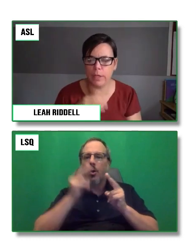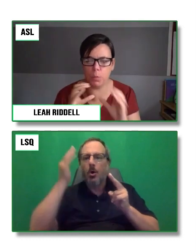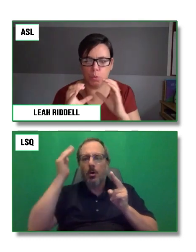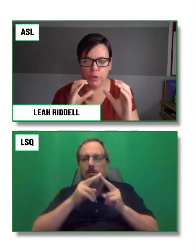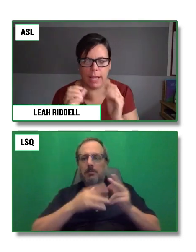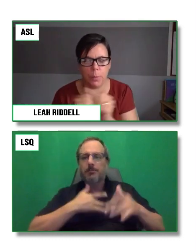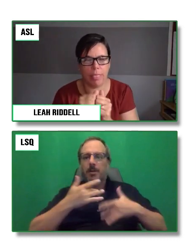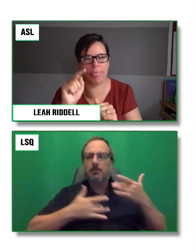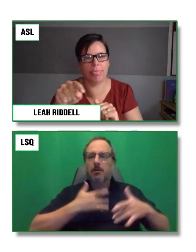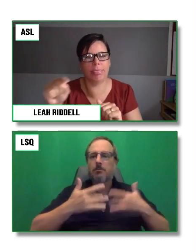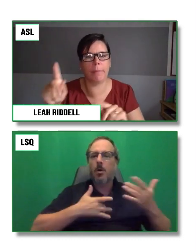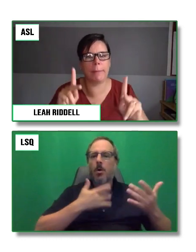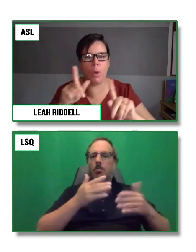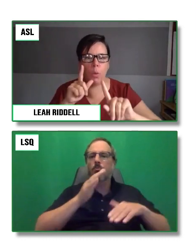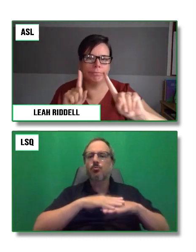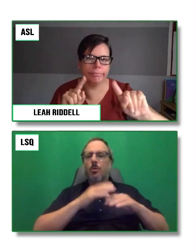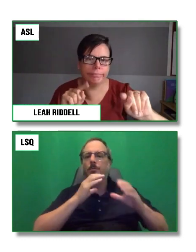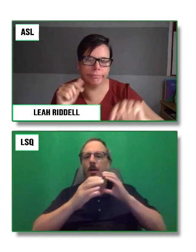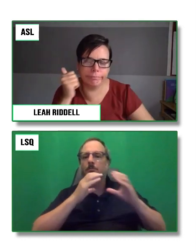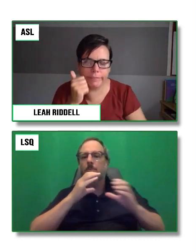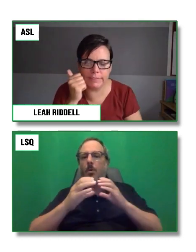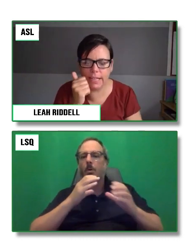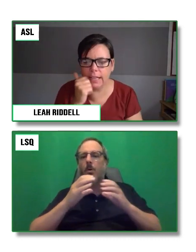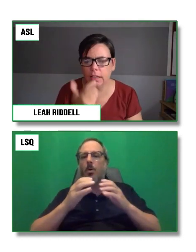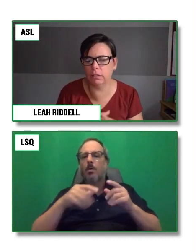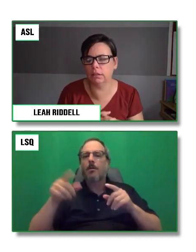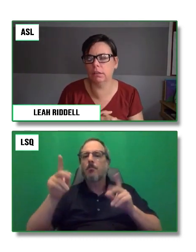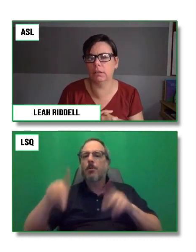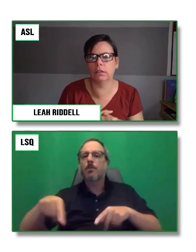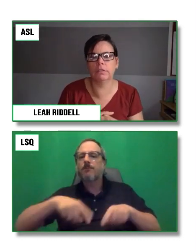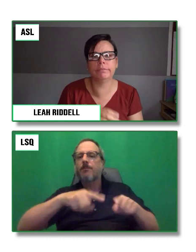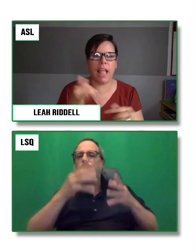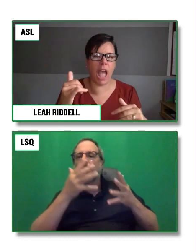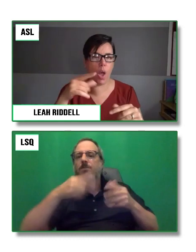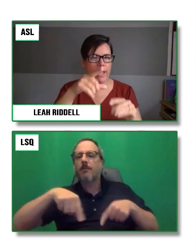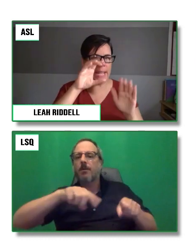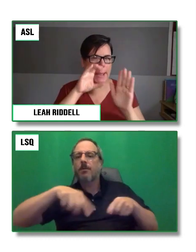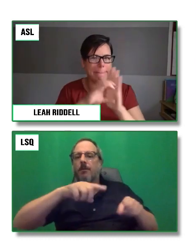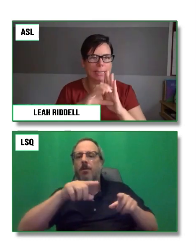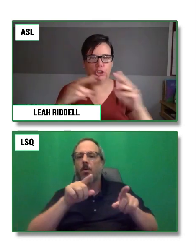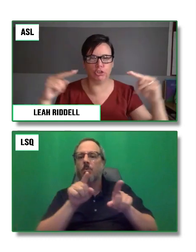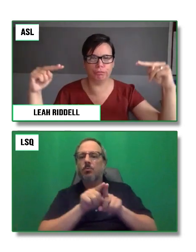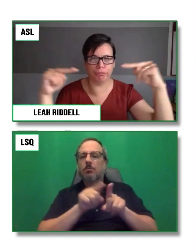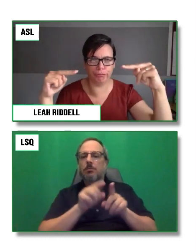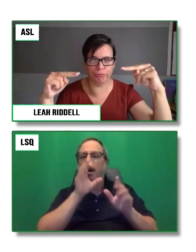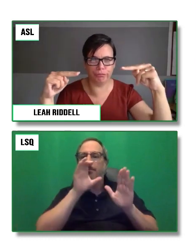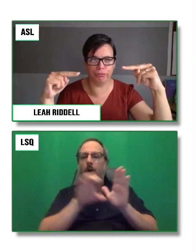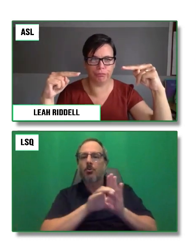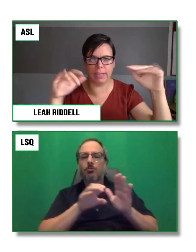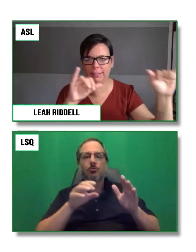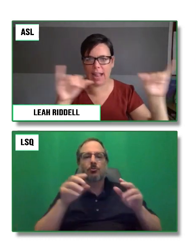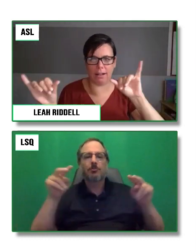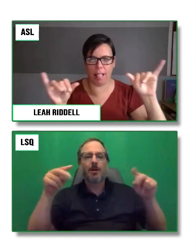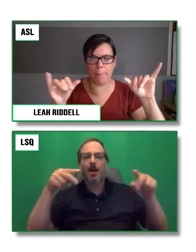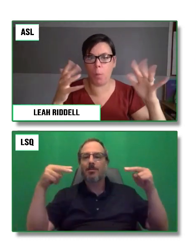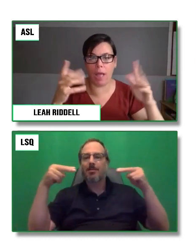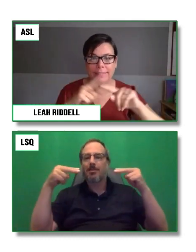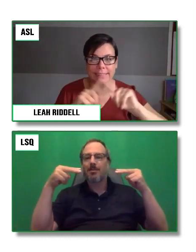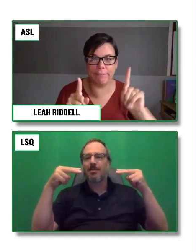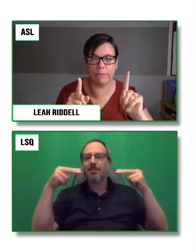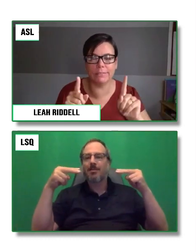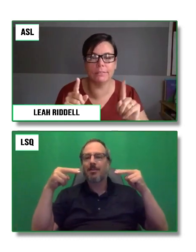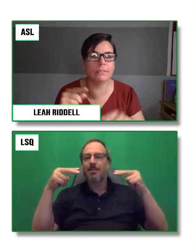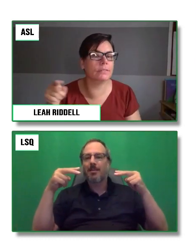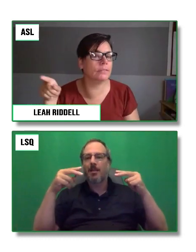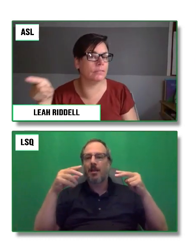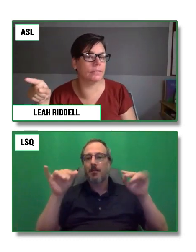prise de conscience de la manière dont nous communiquons quotidiennement avec les utilisateurs utilisateurs des parcs.